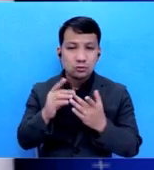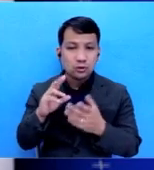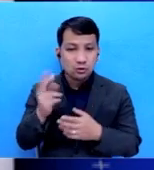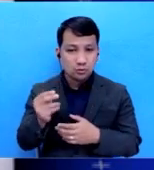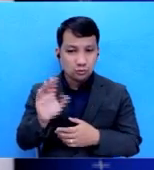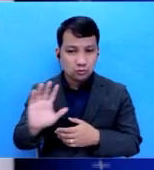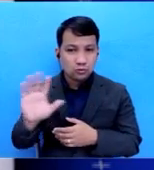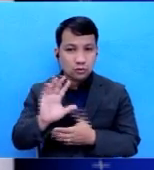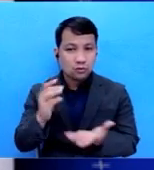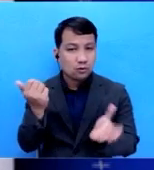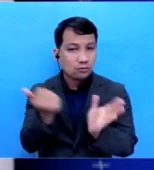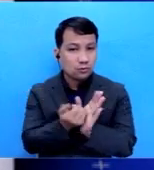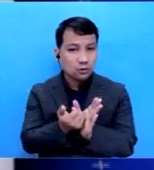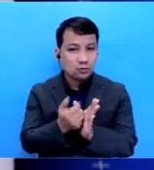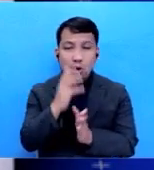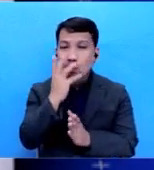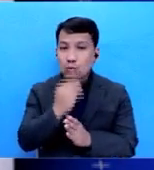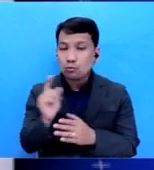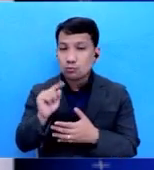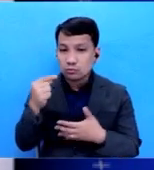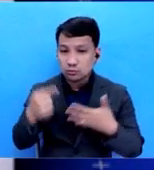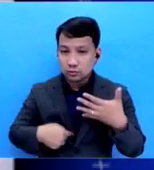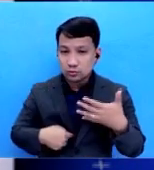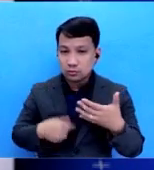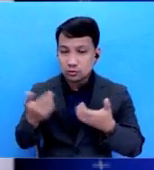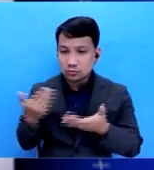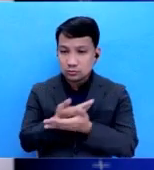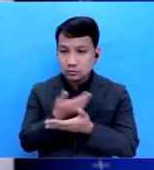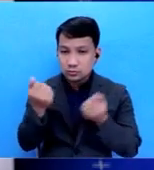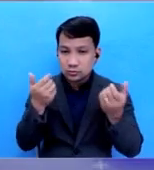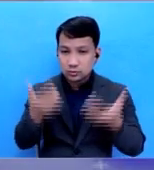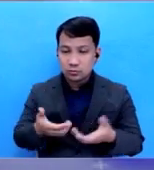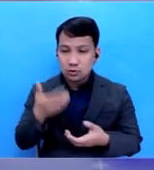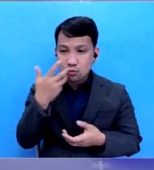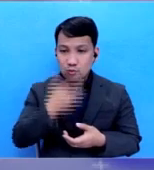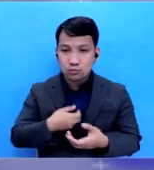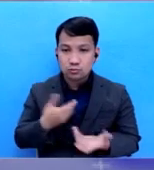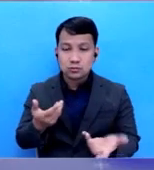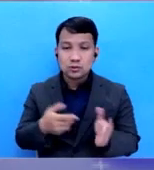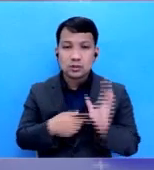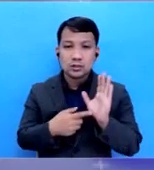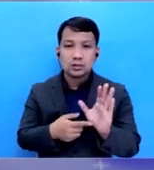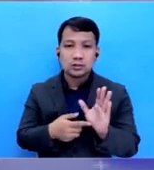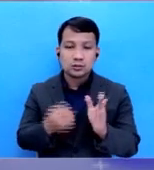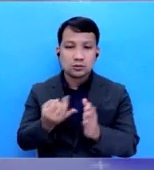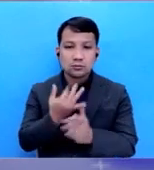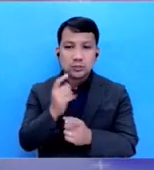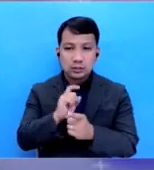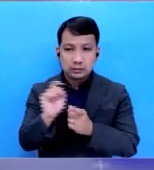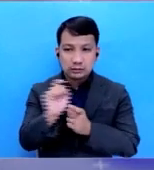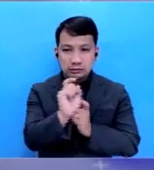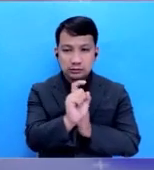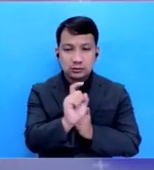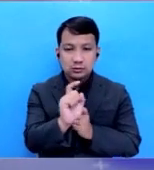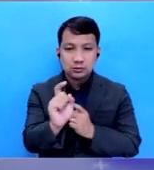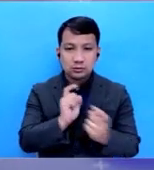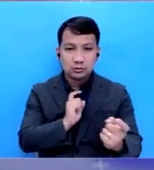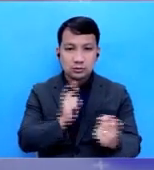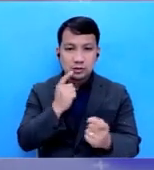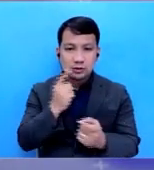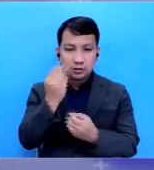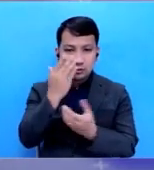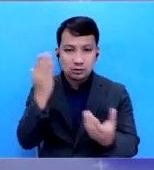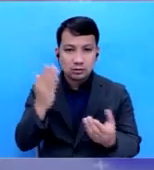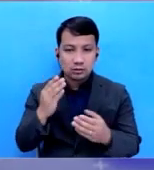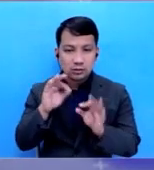is no certainty as to what the new administration will be. Sa ilang text messages na pinadala raw kay Topacio ng